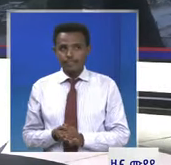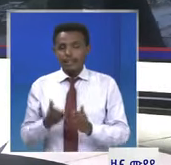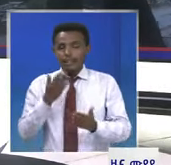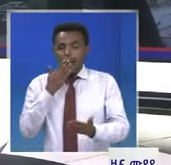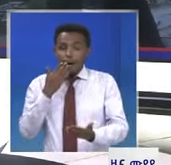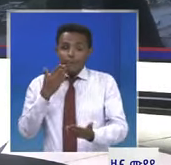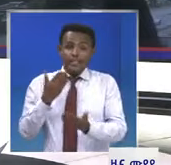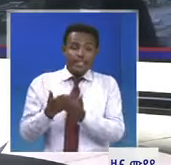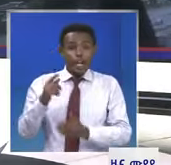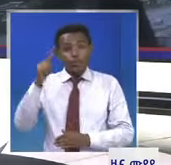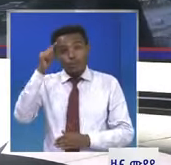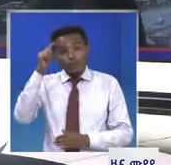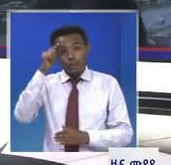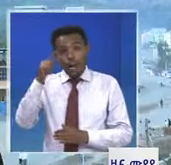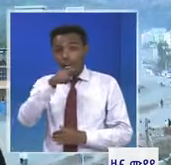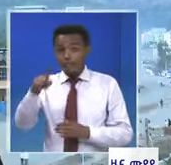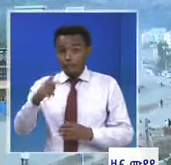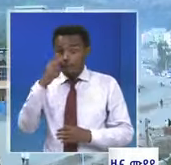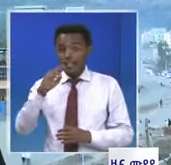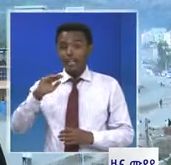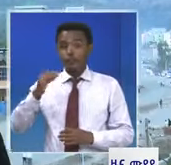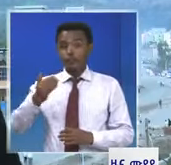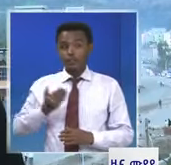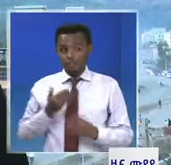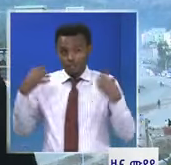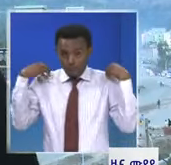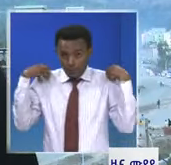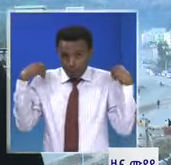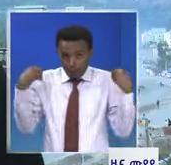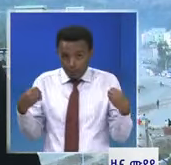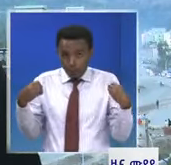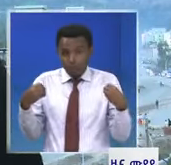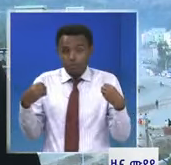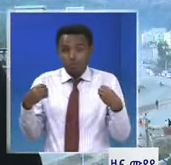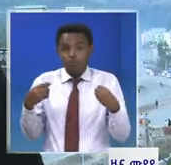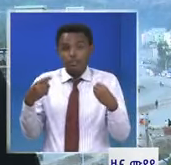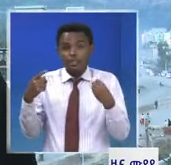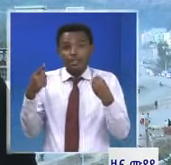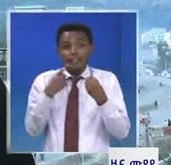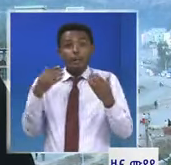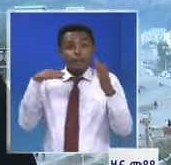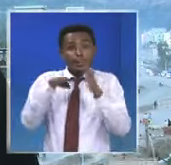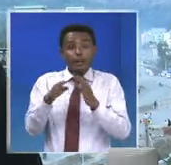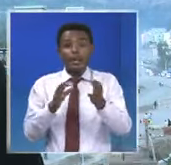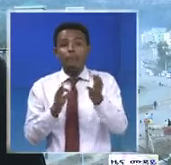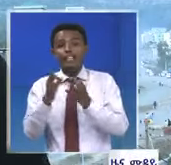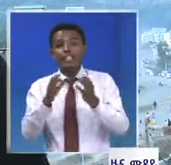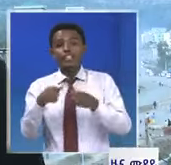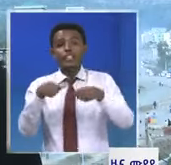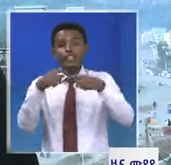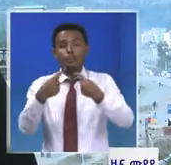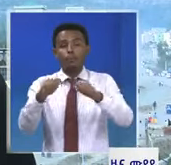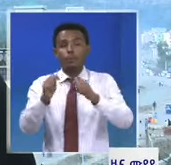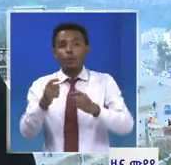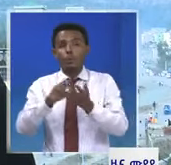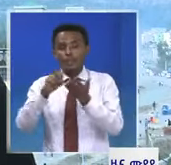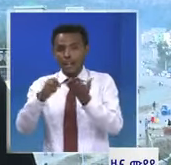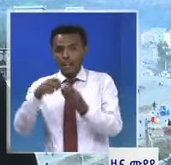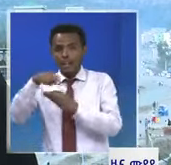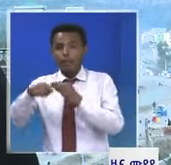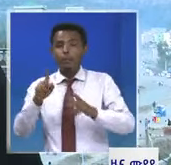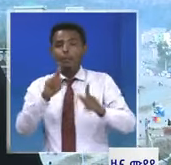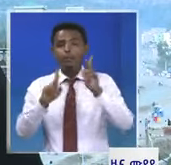አመሰግናለሁ ተሾመ አንተም ተመልካቾችም እንደምን ዋላችሁ እንግዲህ ከመግባህ ለመግለጽ እንደሞከርከው የወልዲያና አካባቢው ማበረሰብ አሁን